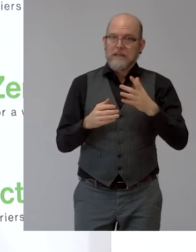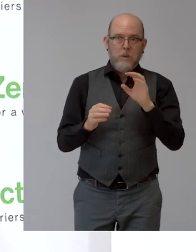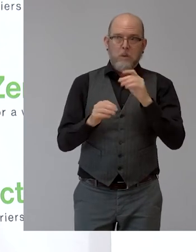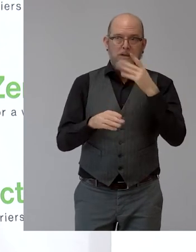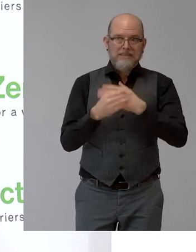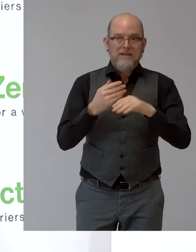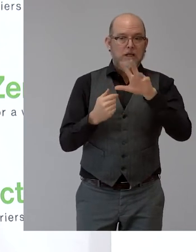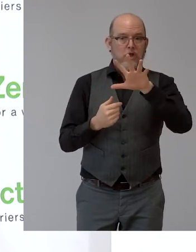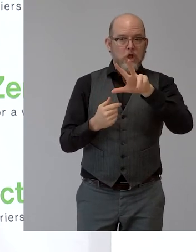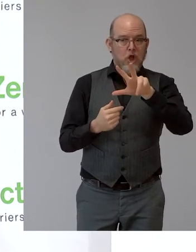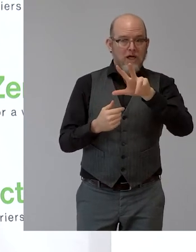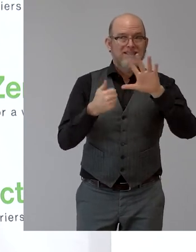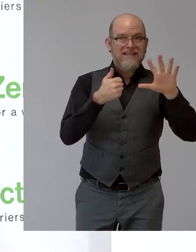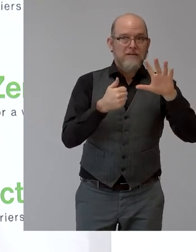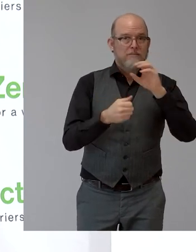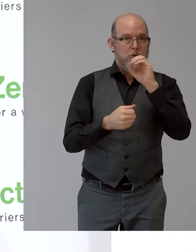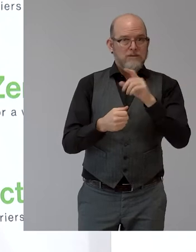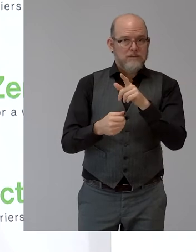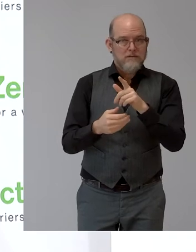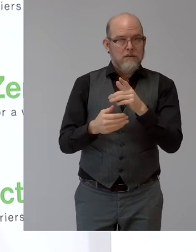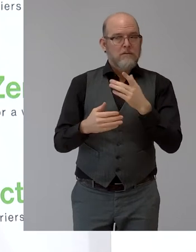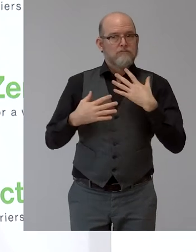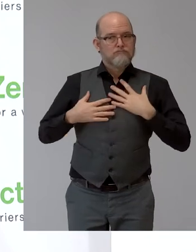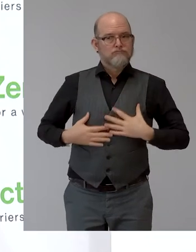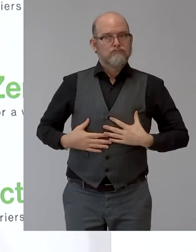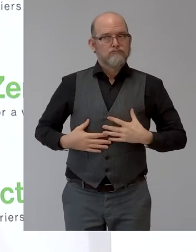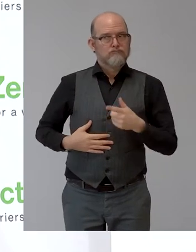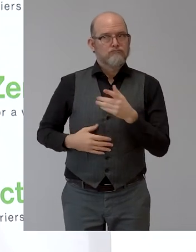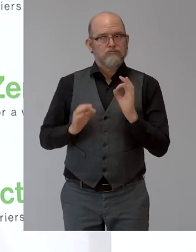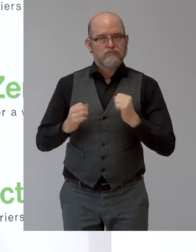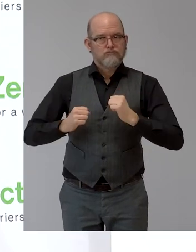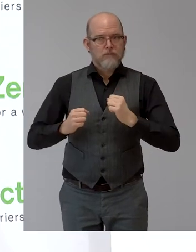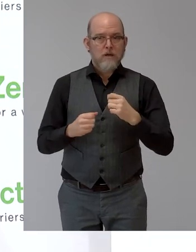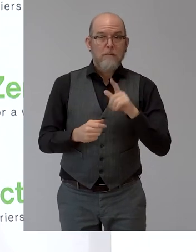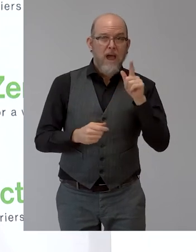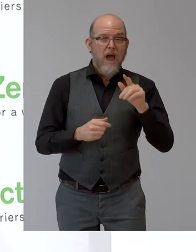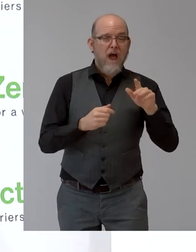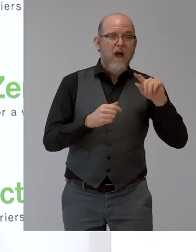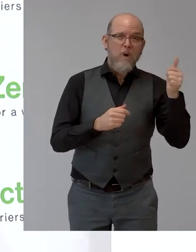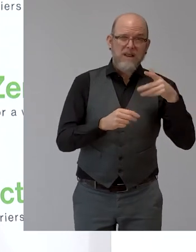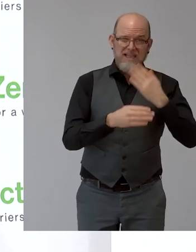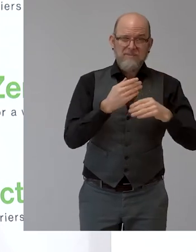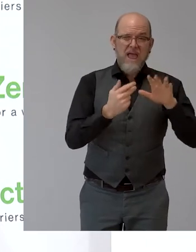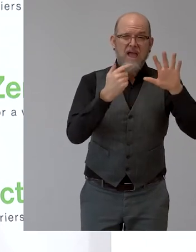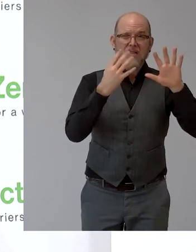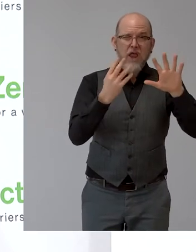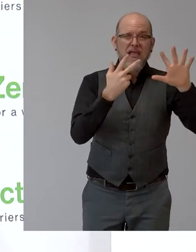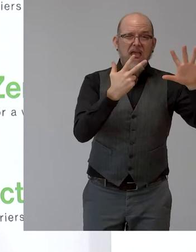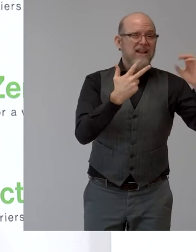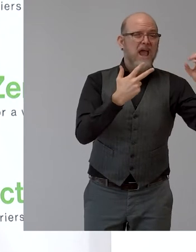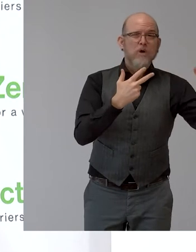.000 Personen gemeldet. Das entspricht einem Plus von rund 18 Prozent. Und bei Menschen mit Behinderungen haben wir rund